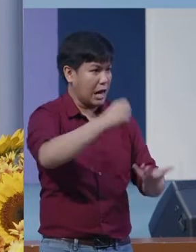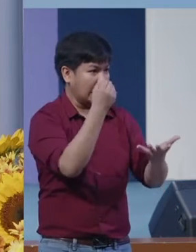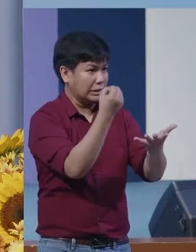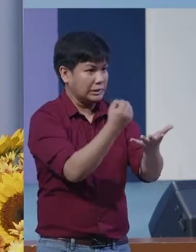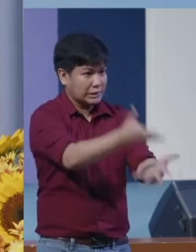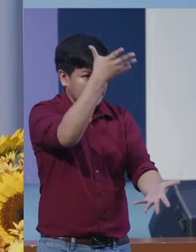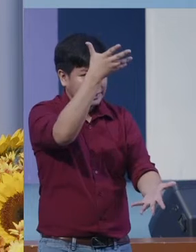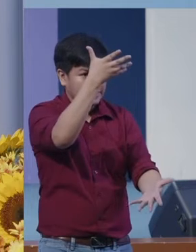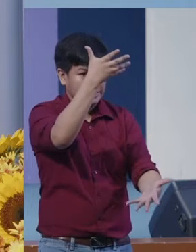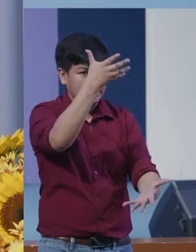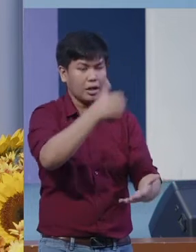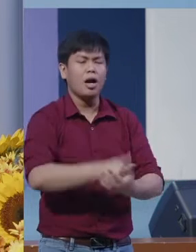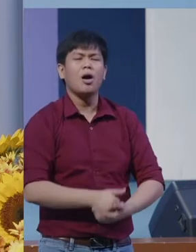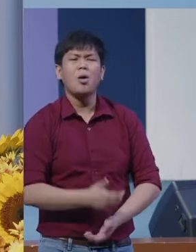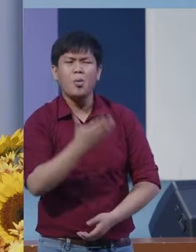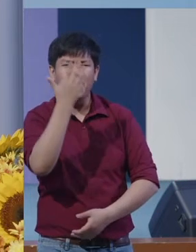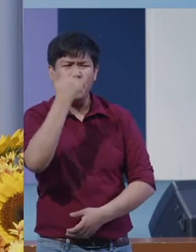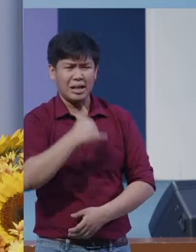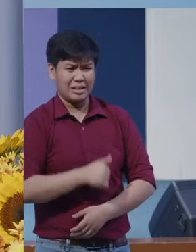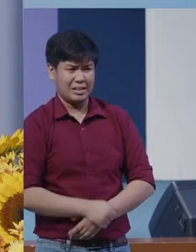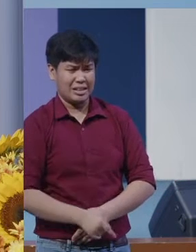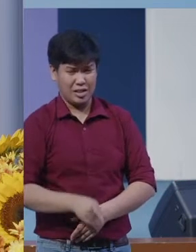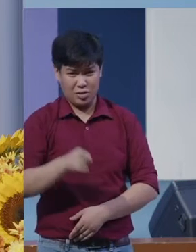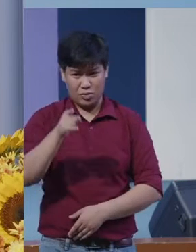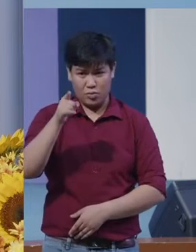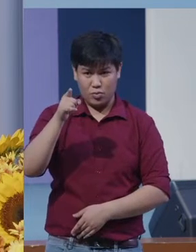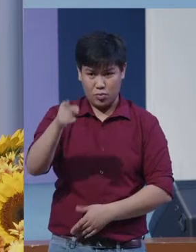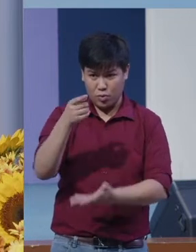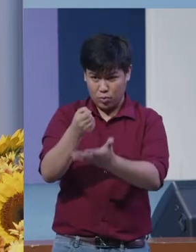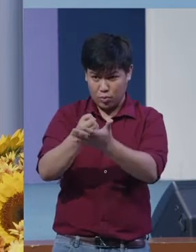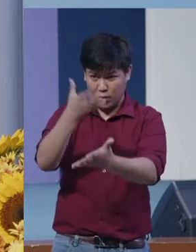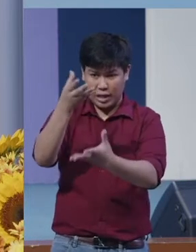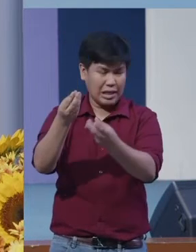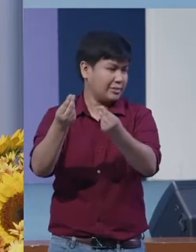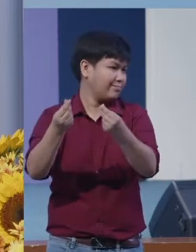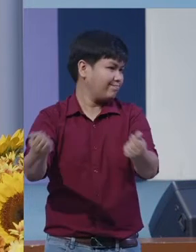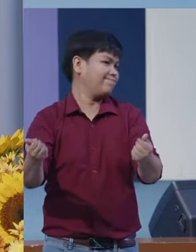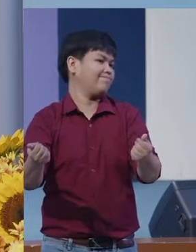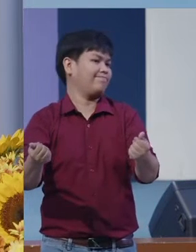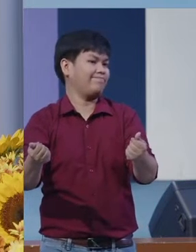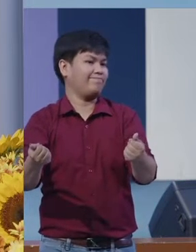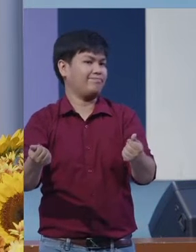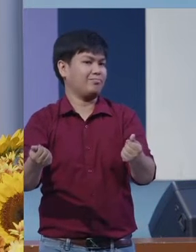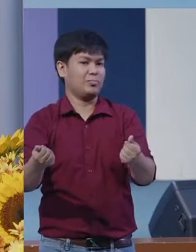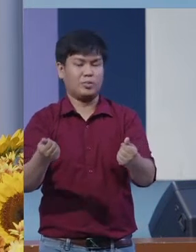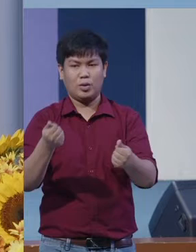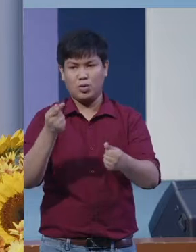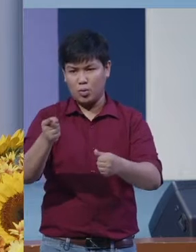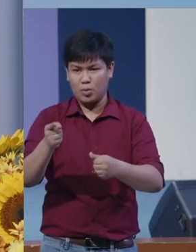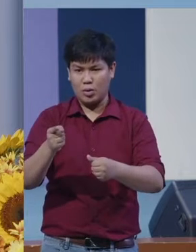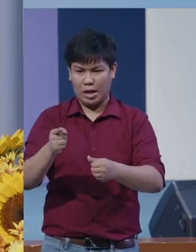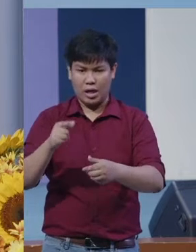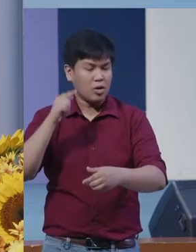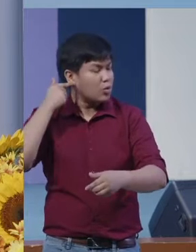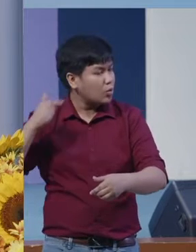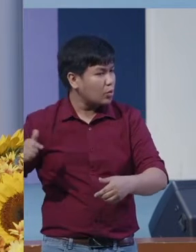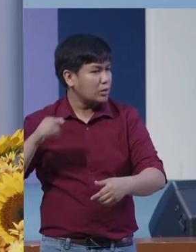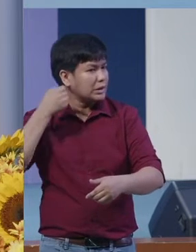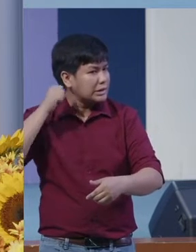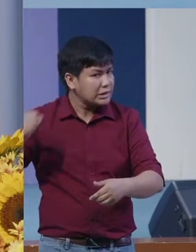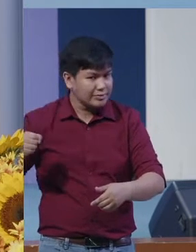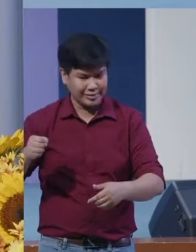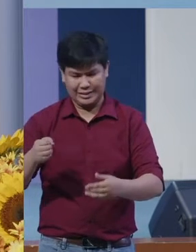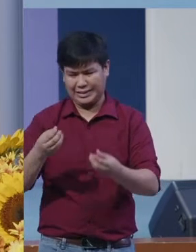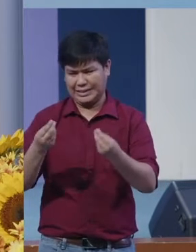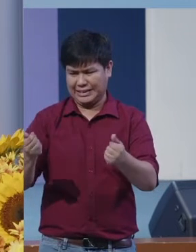for the miseries that are coming upon you. Your riches have rotted and your garments are moth-eaten. Your gold and silver have